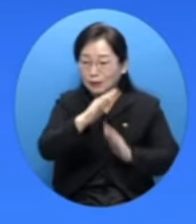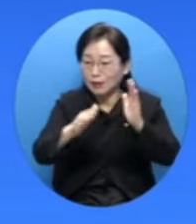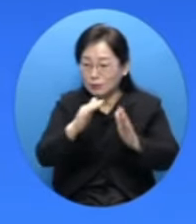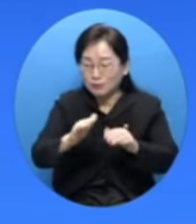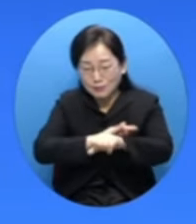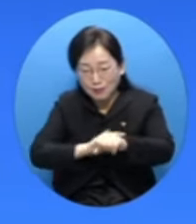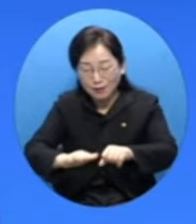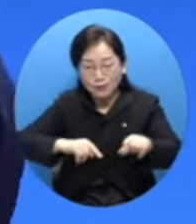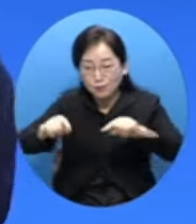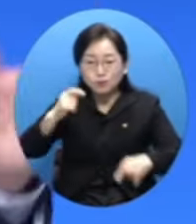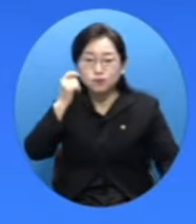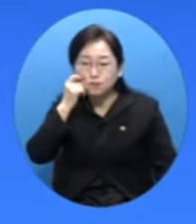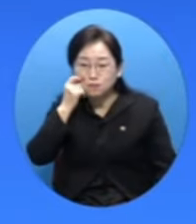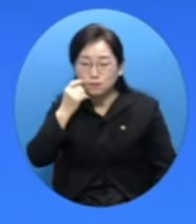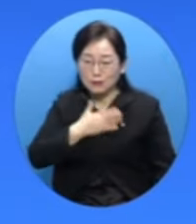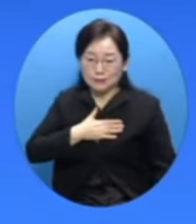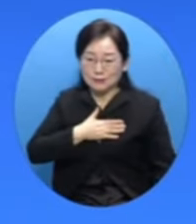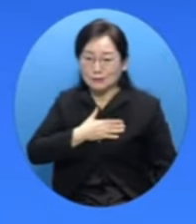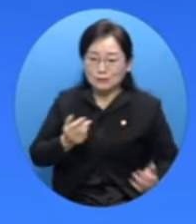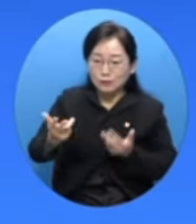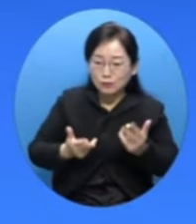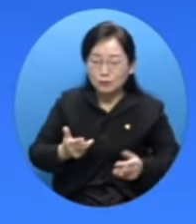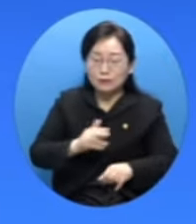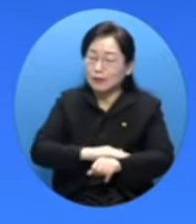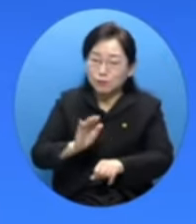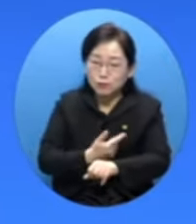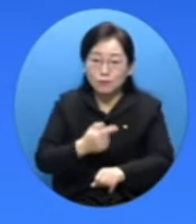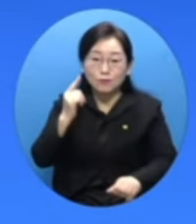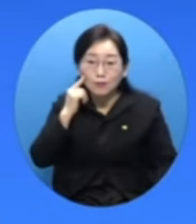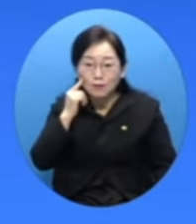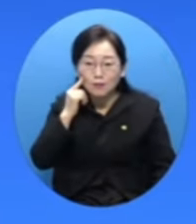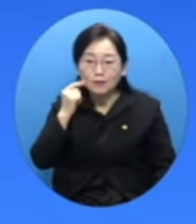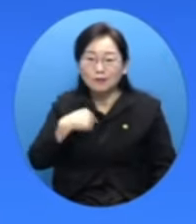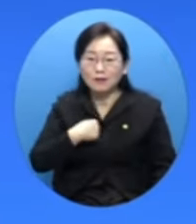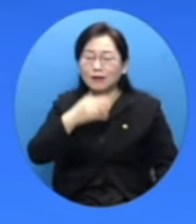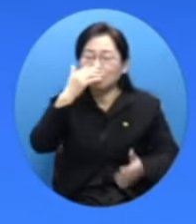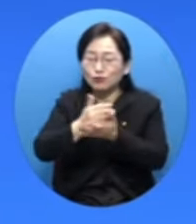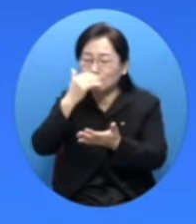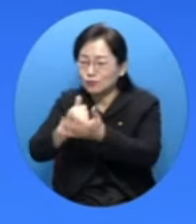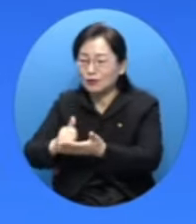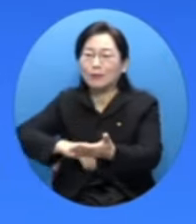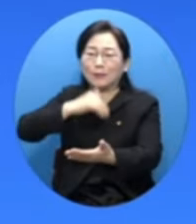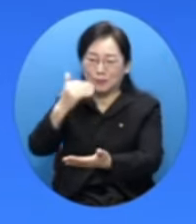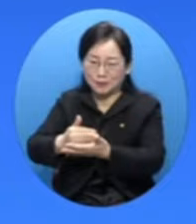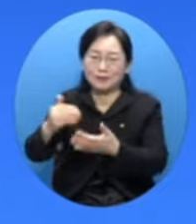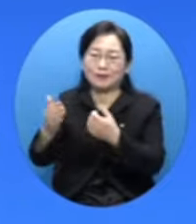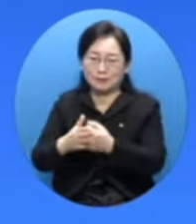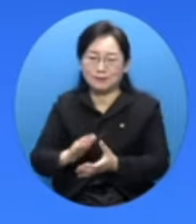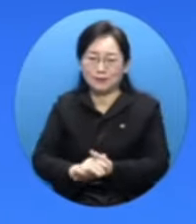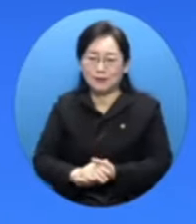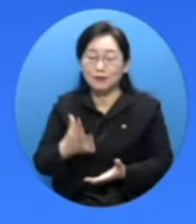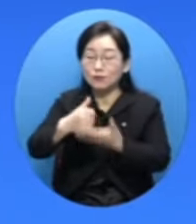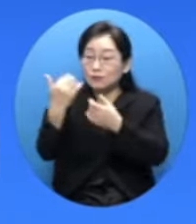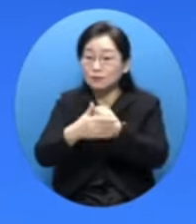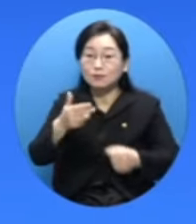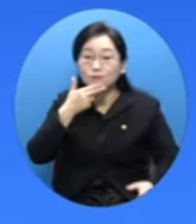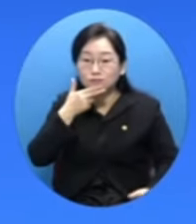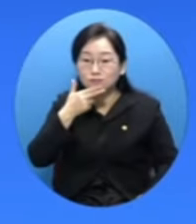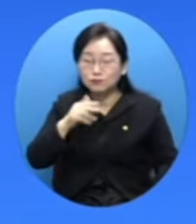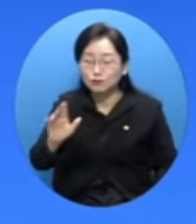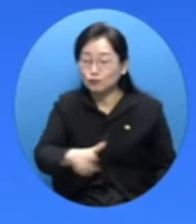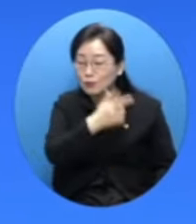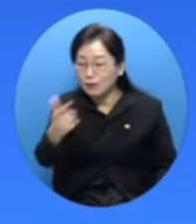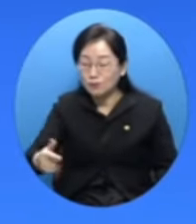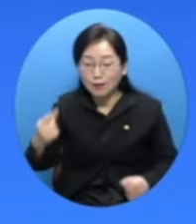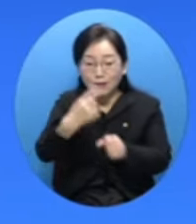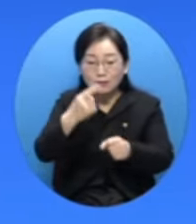간수하지 못합니다. 내 감정 하나 다스리지 못합니다. 왜? 나는 그렇게 쥐덩어리이기 때문에 그렇습니다. 주님의 은혜가 없이는 우리는 하루 한